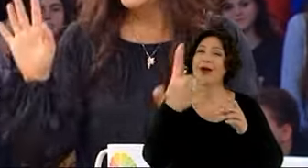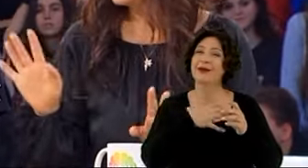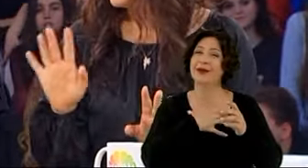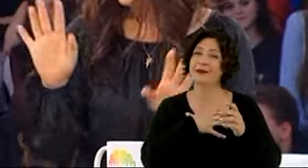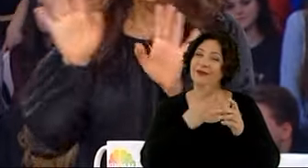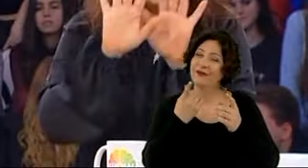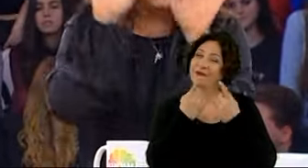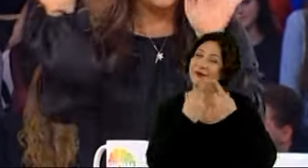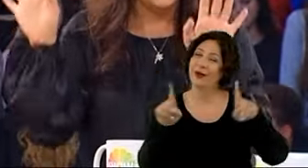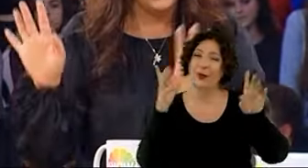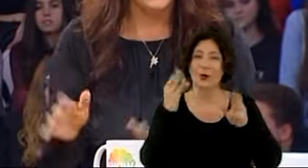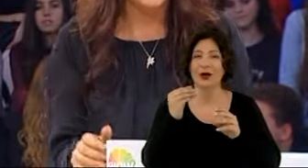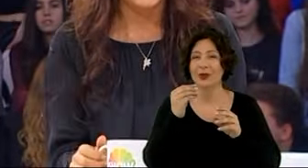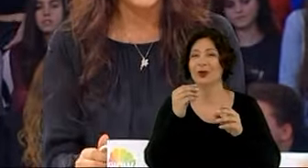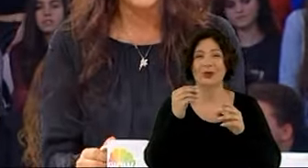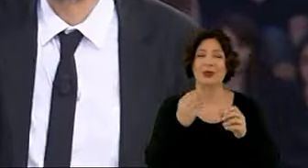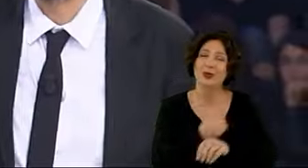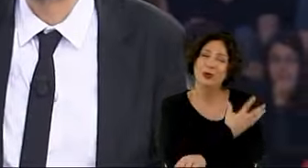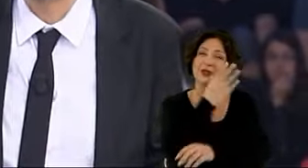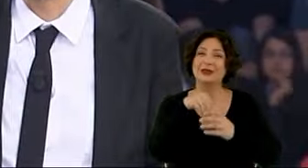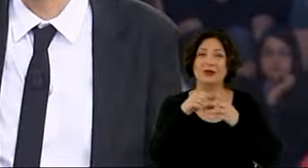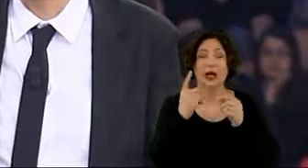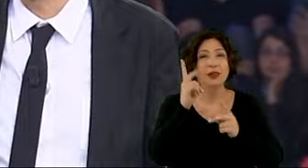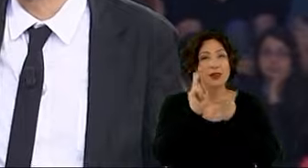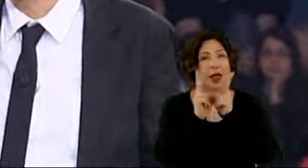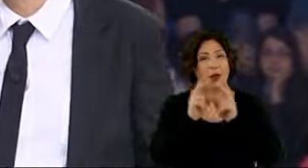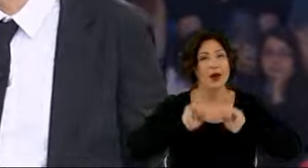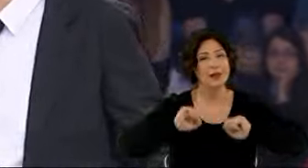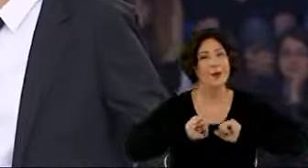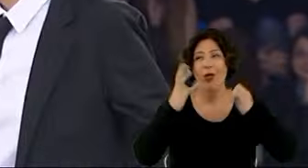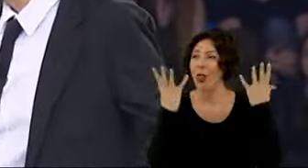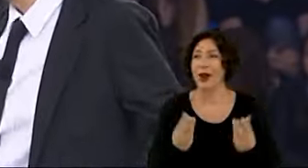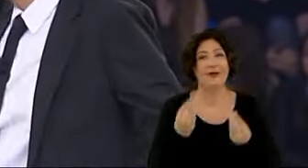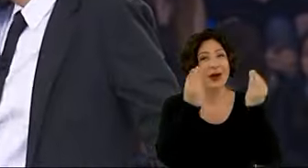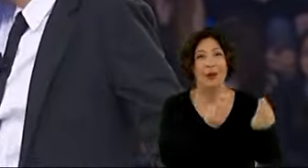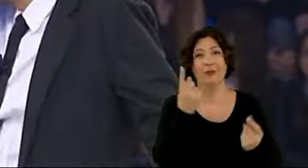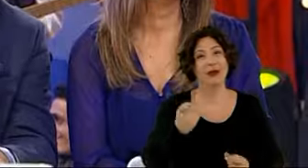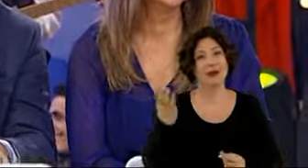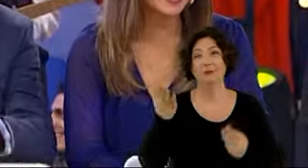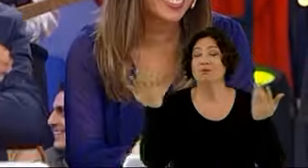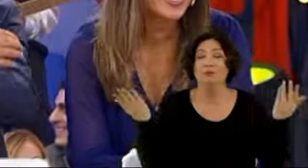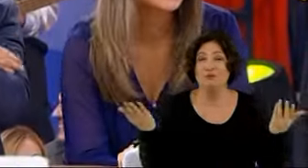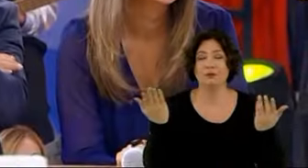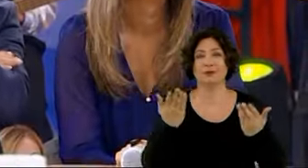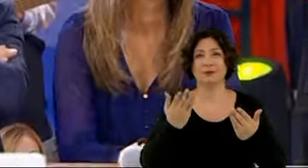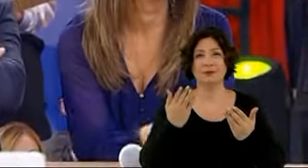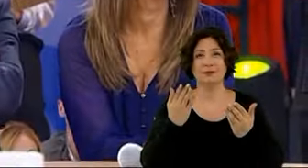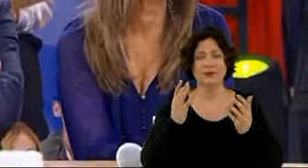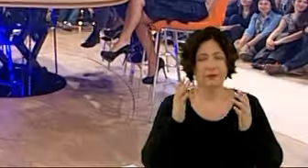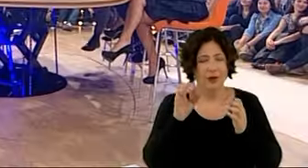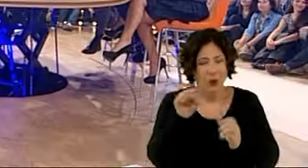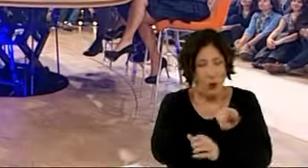kesin. Her türlü duygun uçlarında dolaştı kesin. Belki bir tiyatro egzersizi olarak verilebilir. Çünkü evet, evet. Yani şu, yani